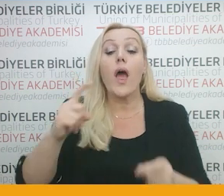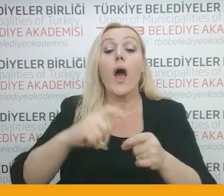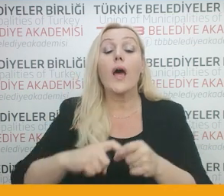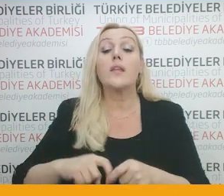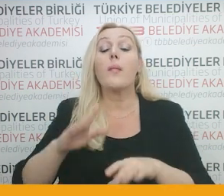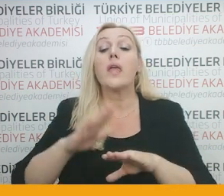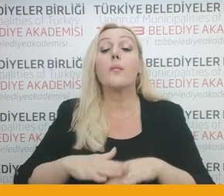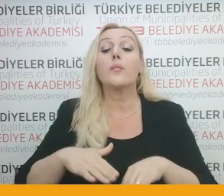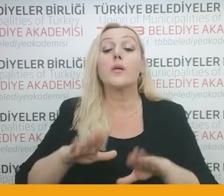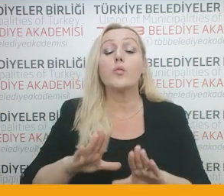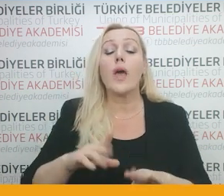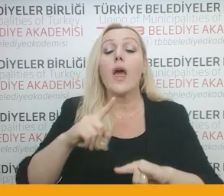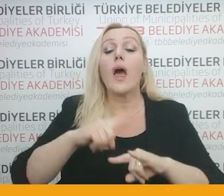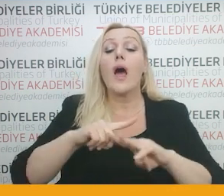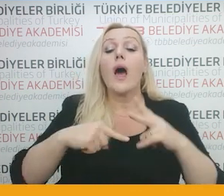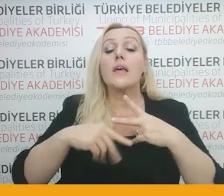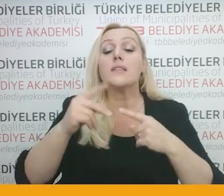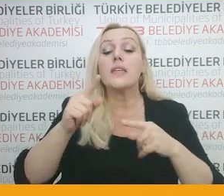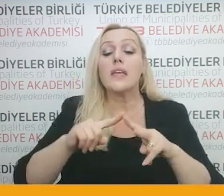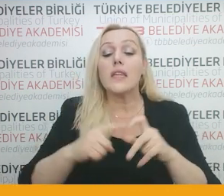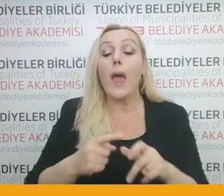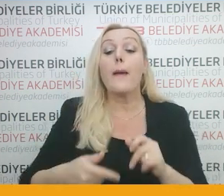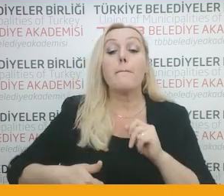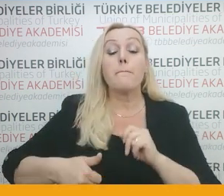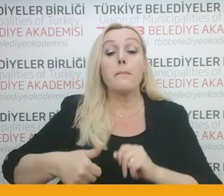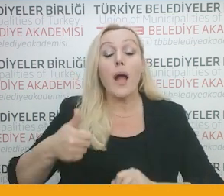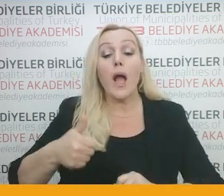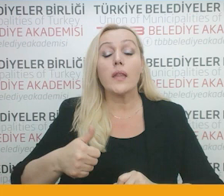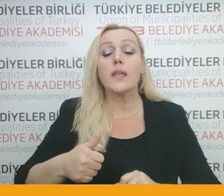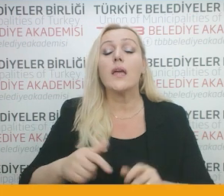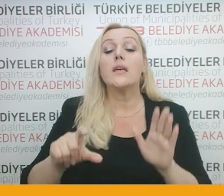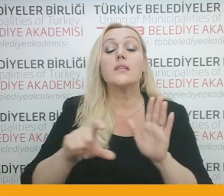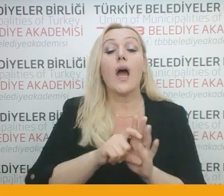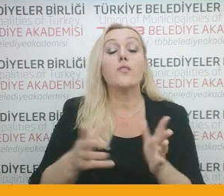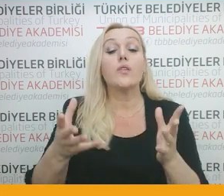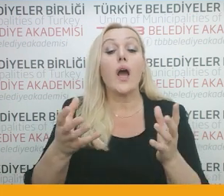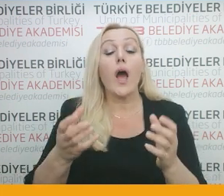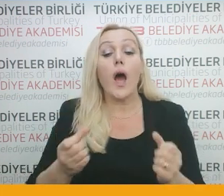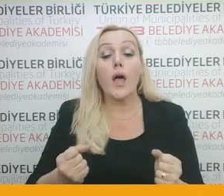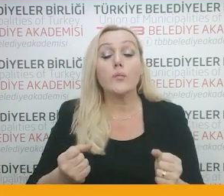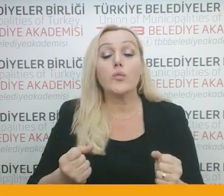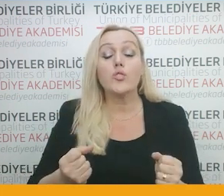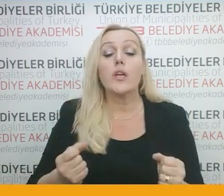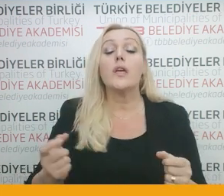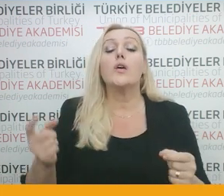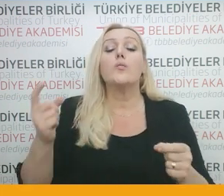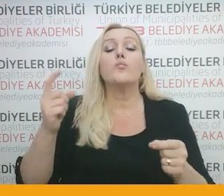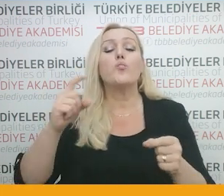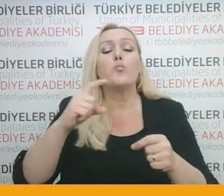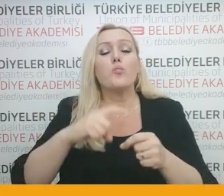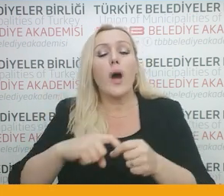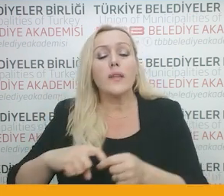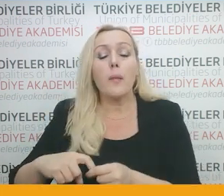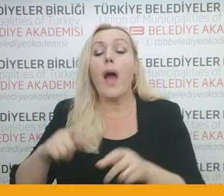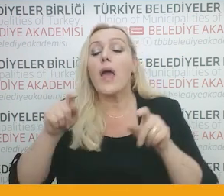yapılamıyorsa Hazine ve Maliye Bakanlığı da sertifika almış muhasebe yetkilisi atama zorunluluğu yerine getirilinceye kadar yani